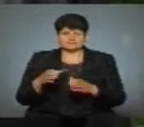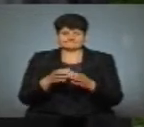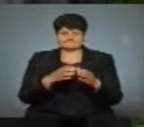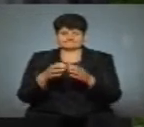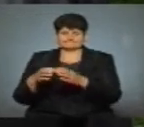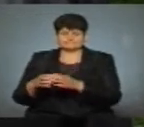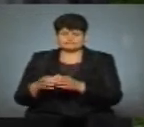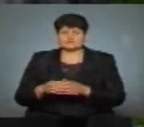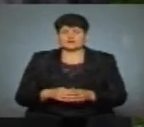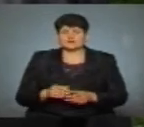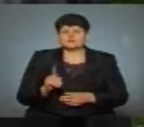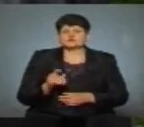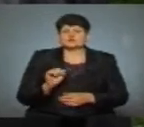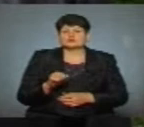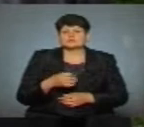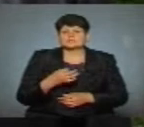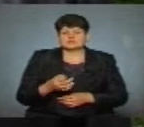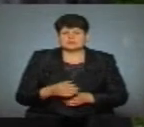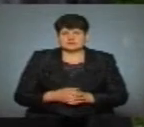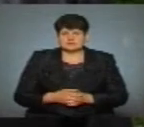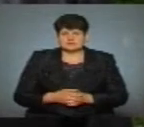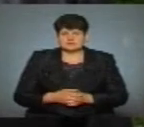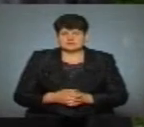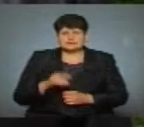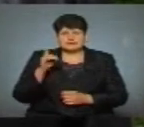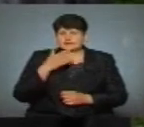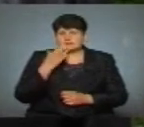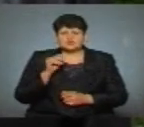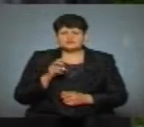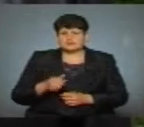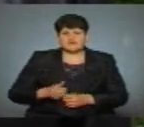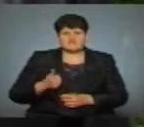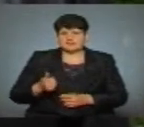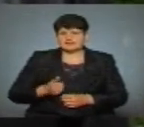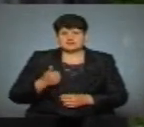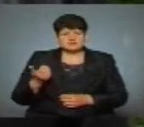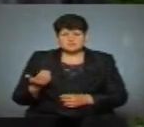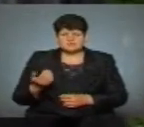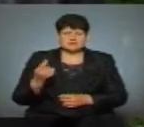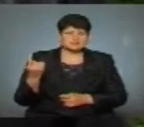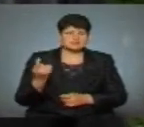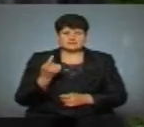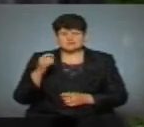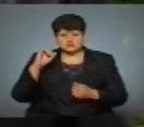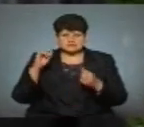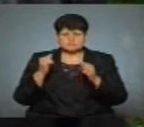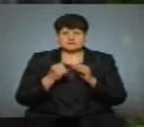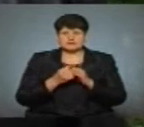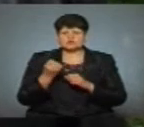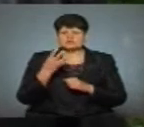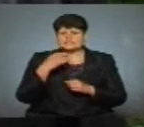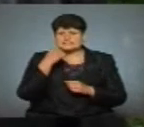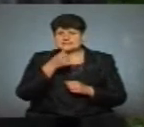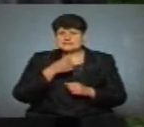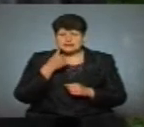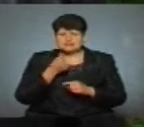Що можна сказати, знаєте, нема чим хвалитися. Одне, чим запам'ятався 2014 рік,